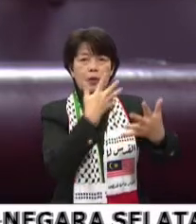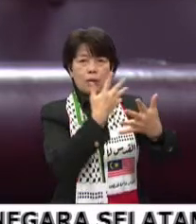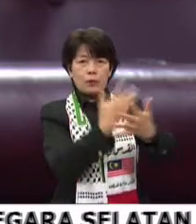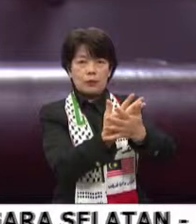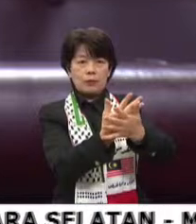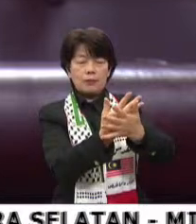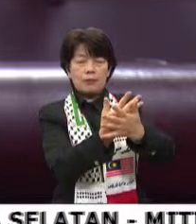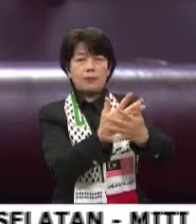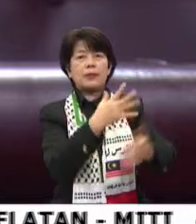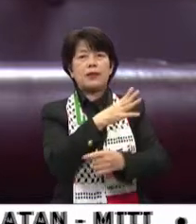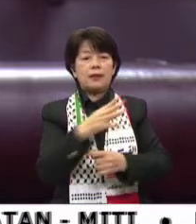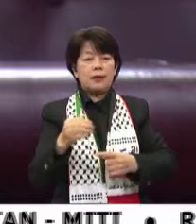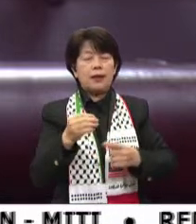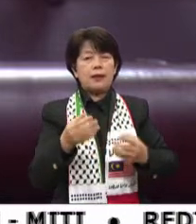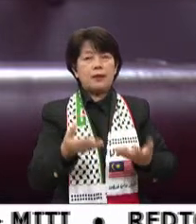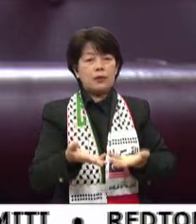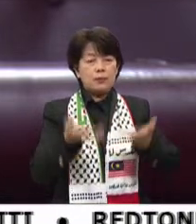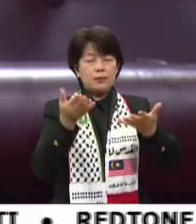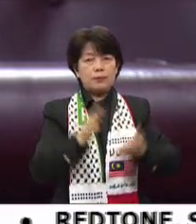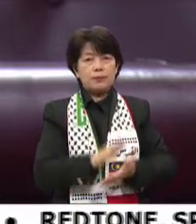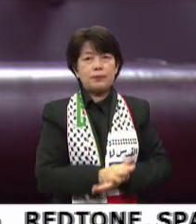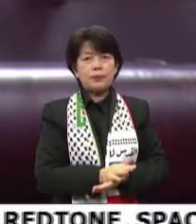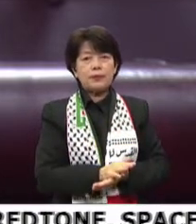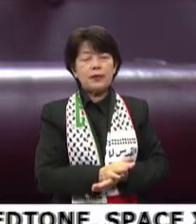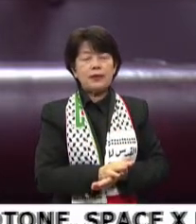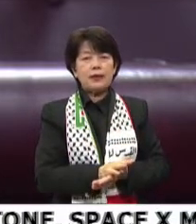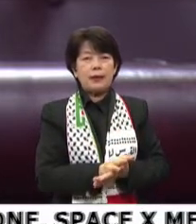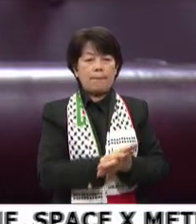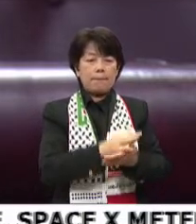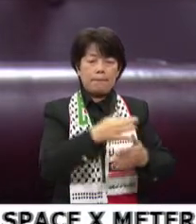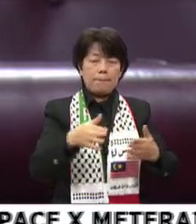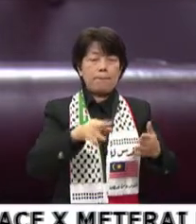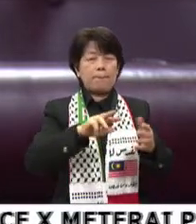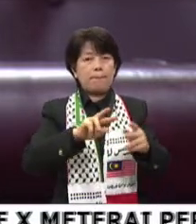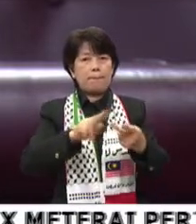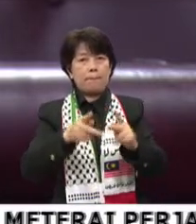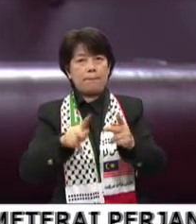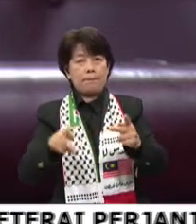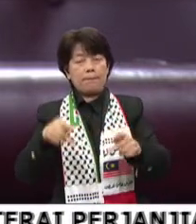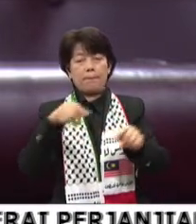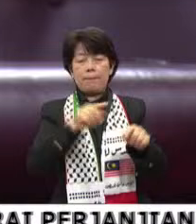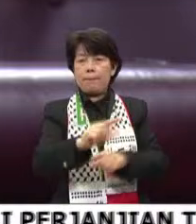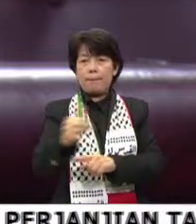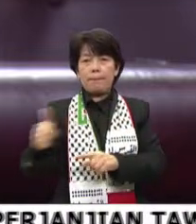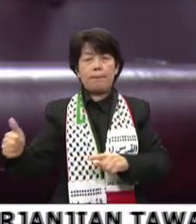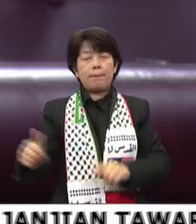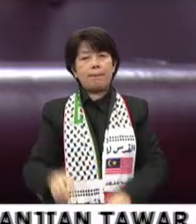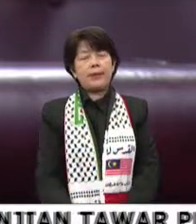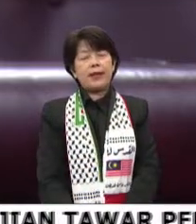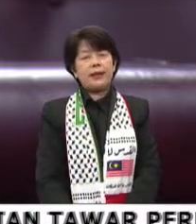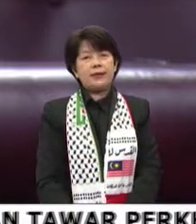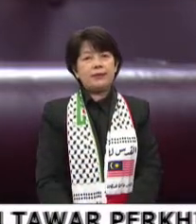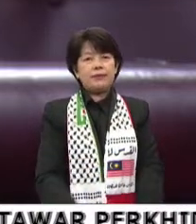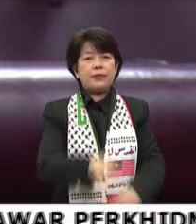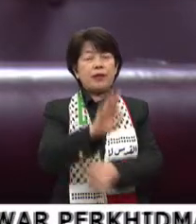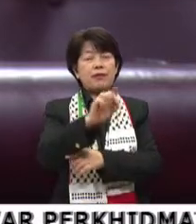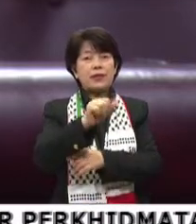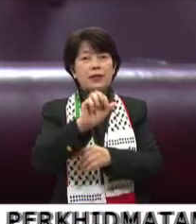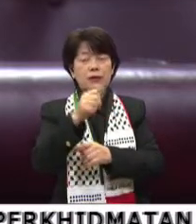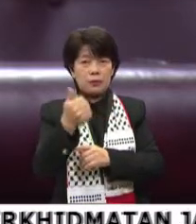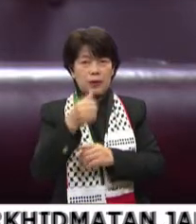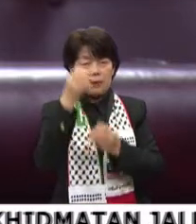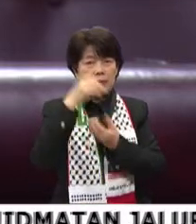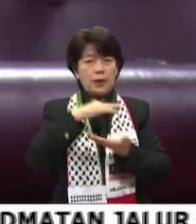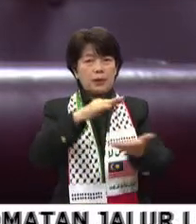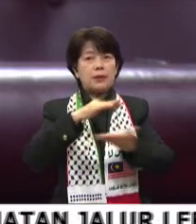pemenjaraan dan menaikkan kadar denda sedia ada di samping pindaan-pindaan yang lain fasal 10 bertujuan untuk